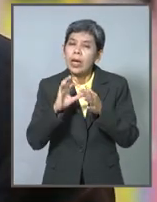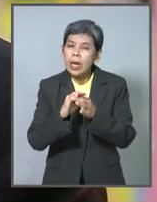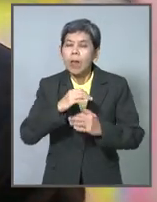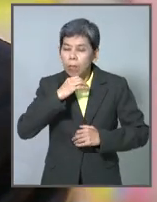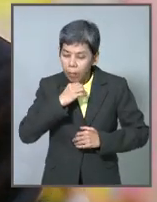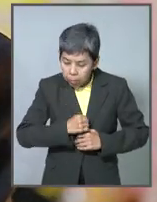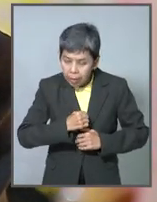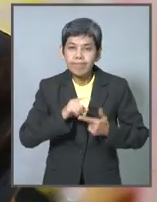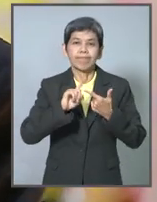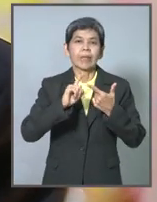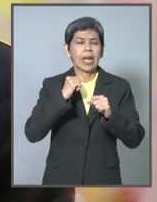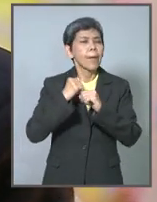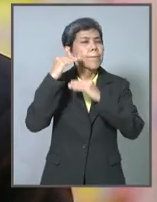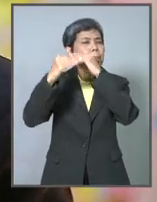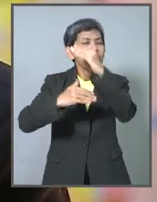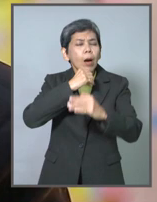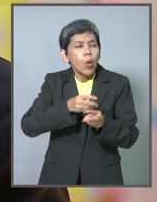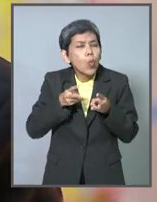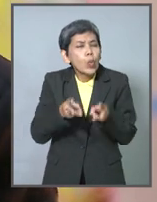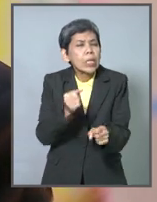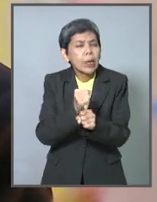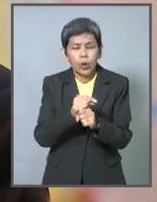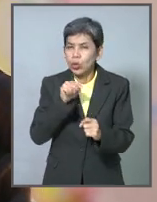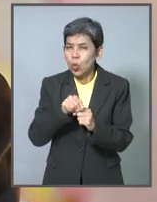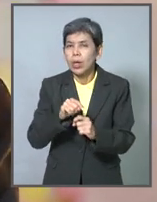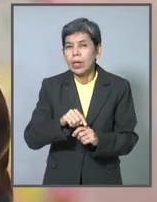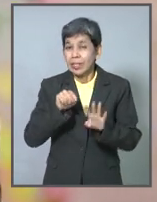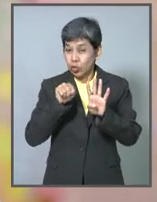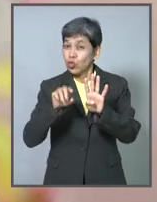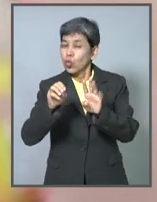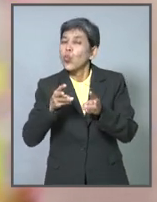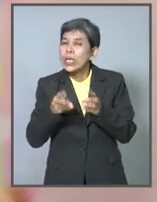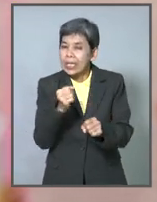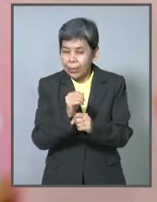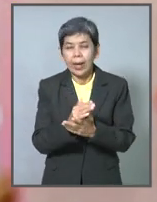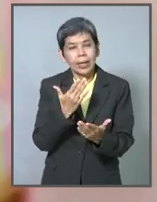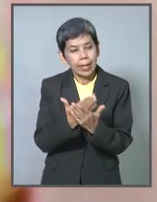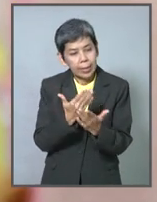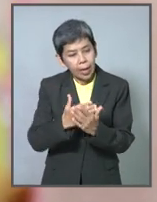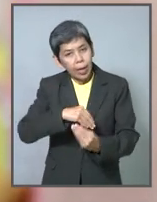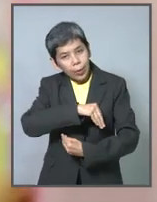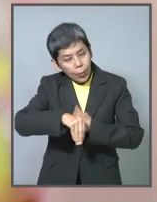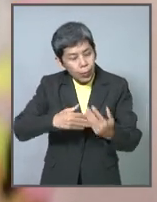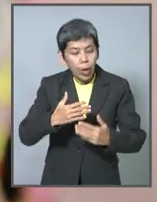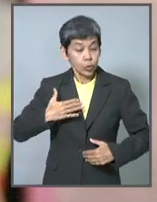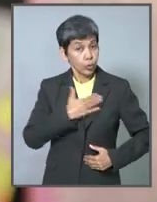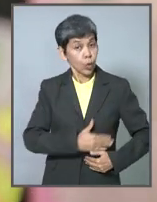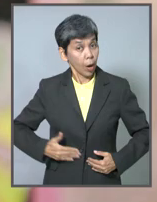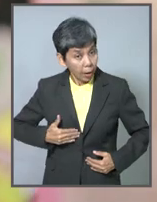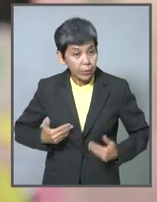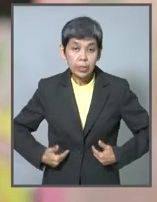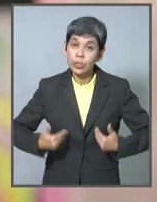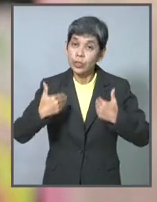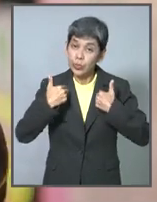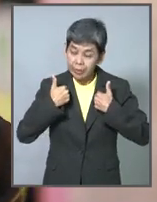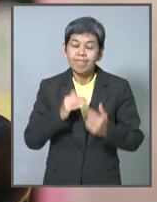เกี่ยวกับผู้สูงอายุเราจะพัฒนาผู้สูงอายุยังไงในยุค 4.0 เนี่ย เกี่ยวกับรายได้ เกี่ยวกับรายได้เกี่ยวกับสุขภาพนะครับเกี่ยวกับ